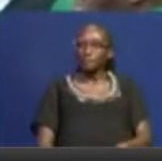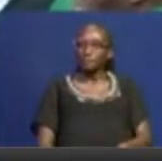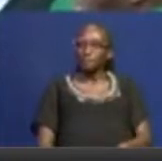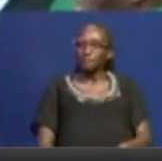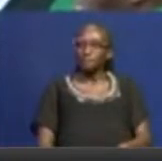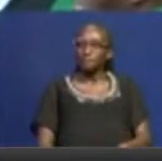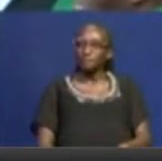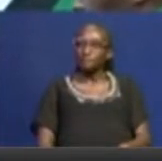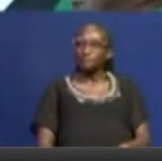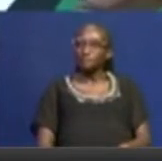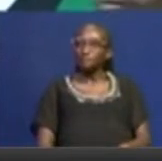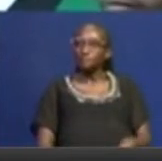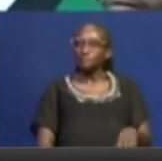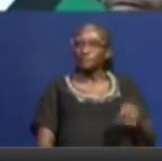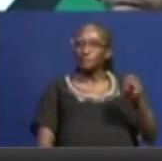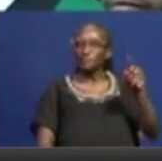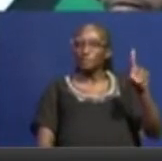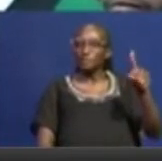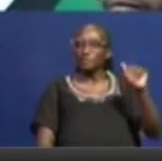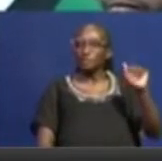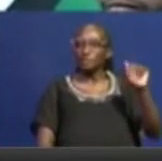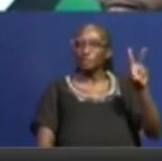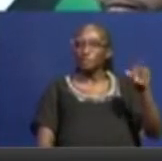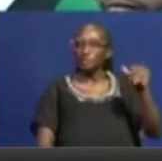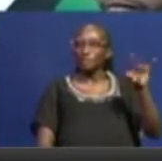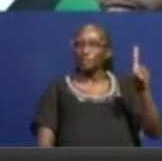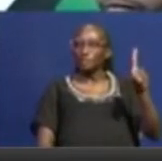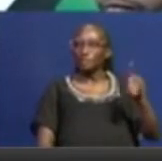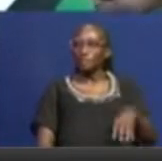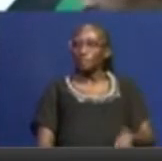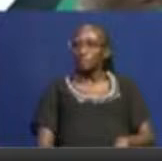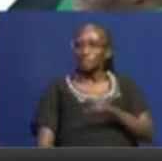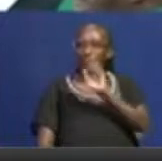Pokot South David Losiakao Kosing.